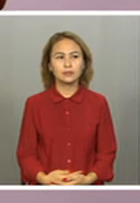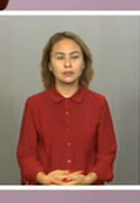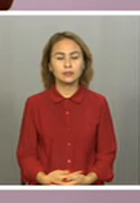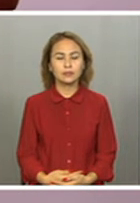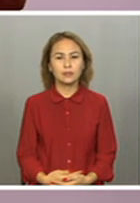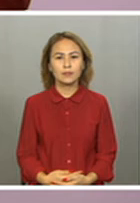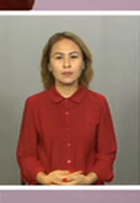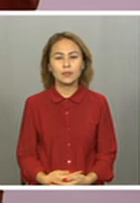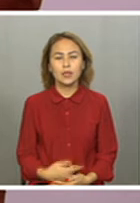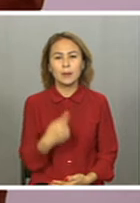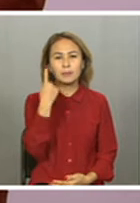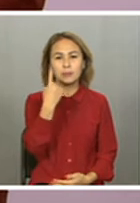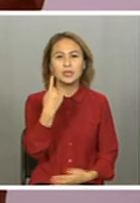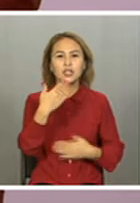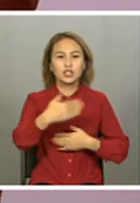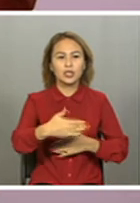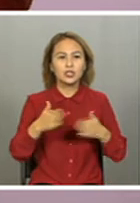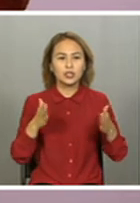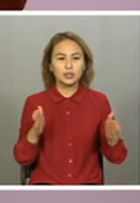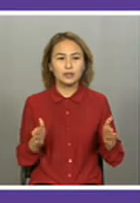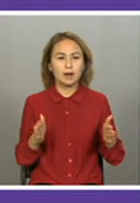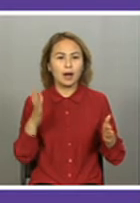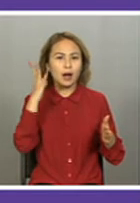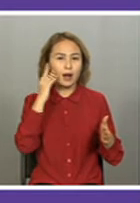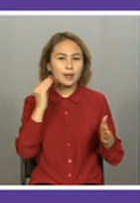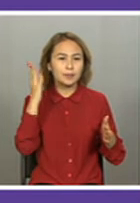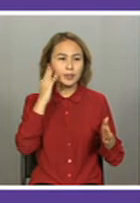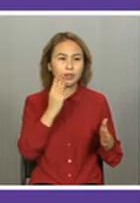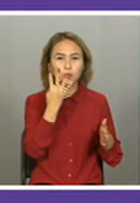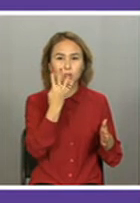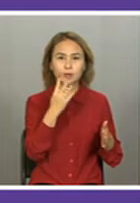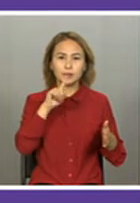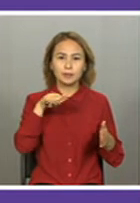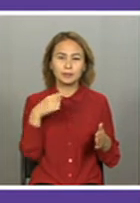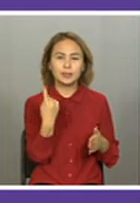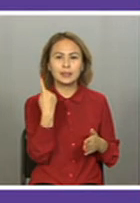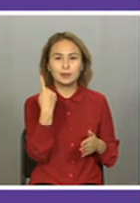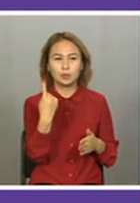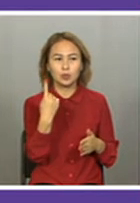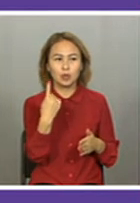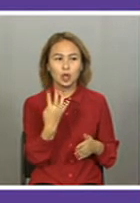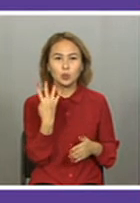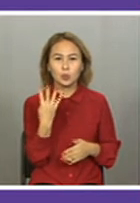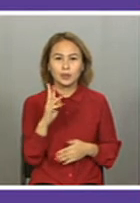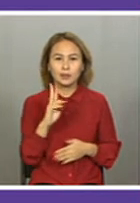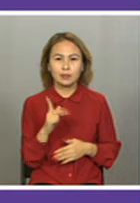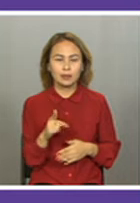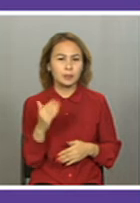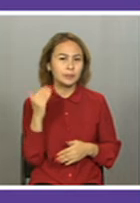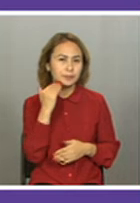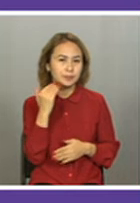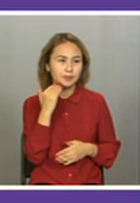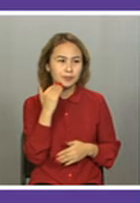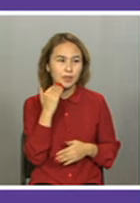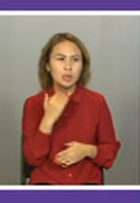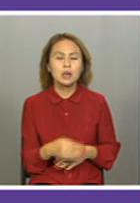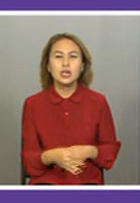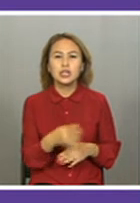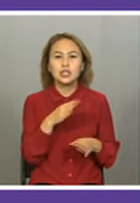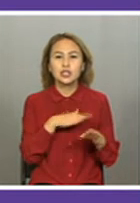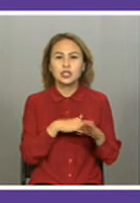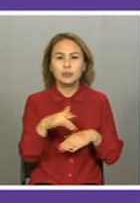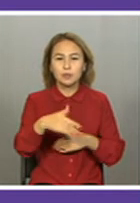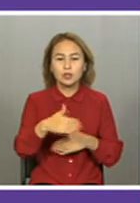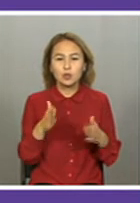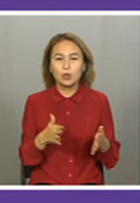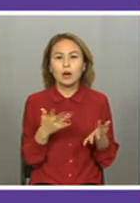орындайық. Бір жәшік алманың 4-тен 1 бөлігі 4 килограмм тартады. Жеміс толы жәшікте